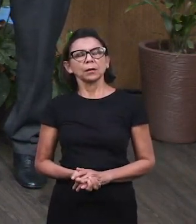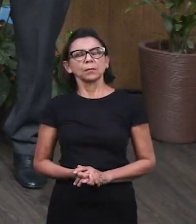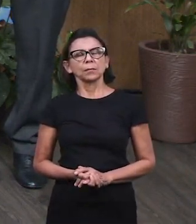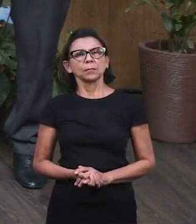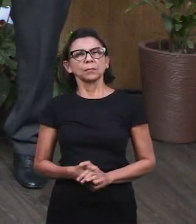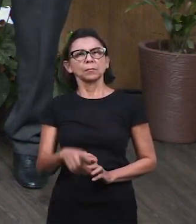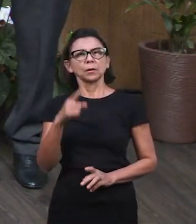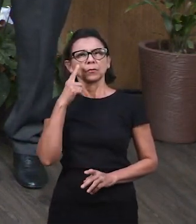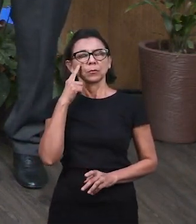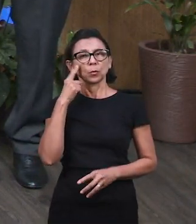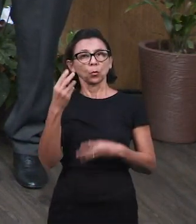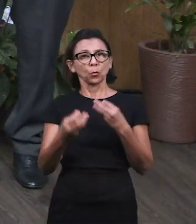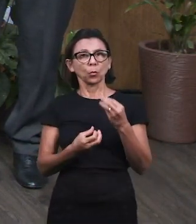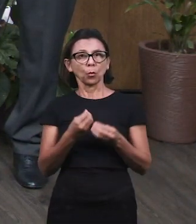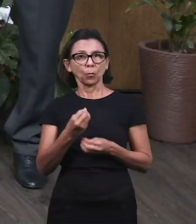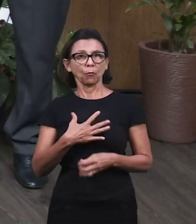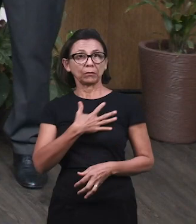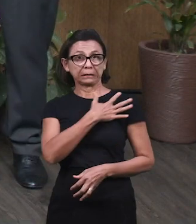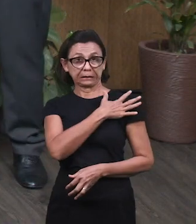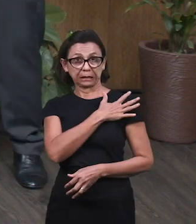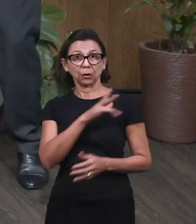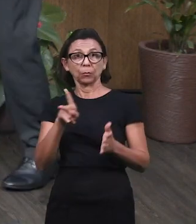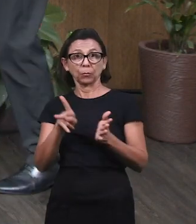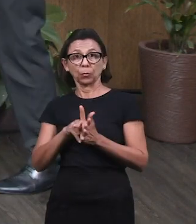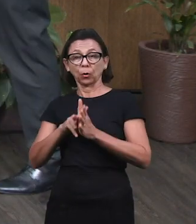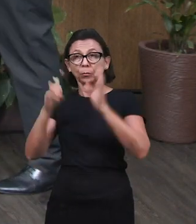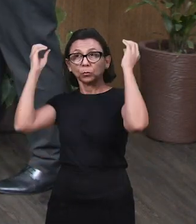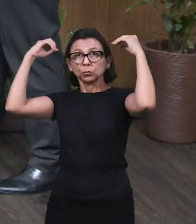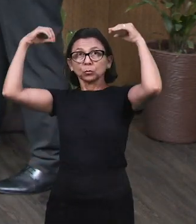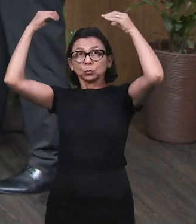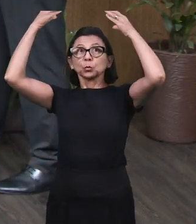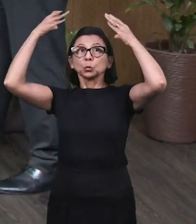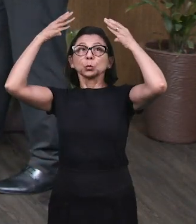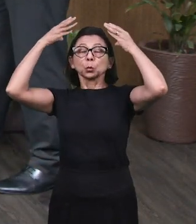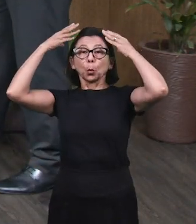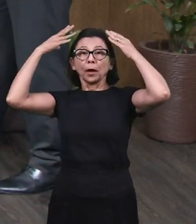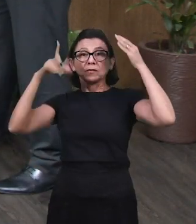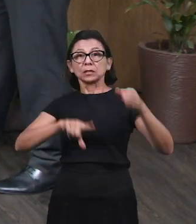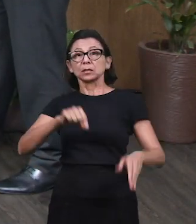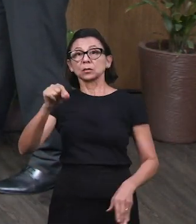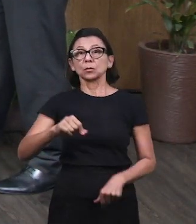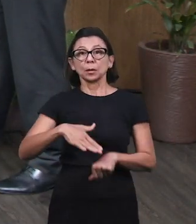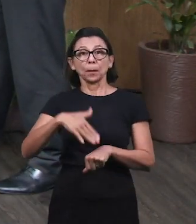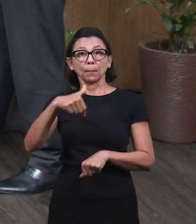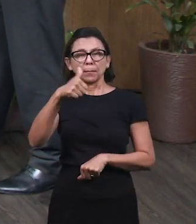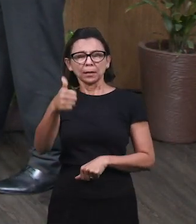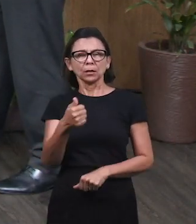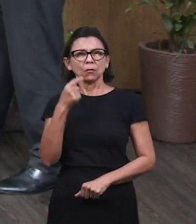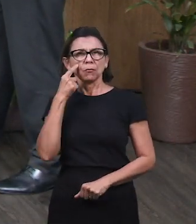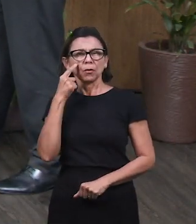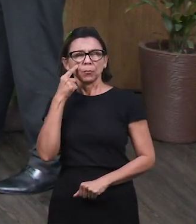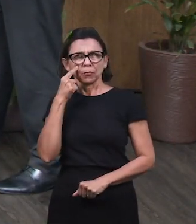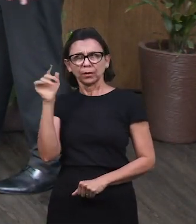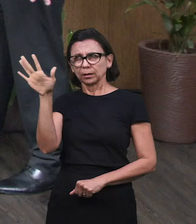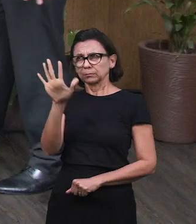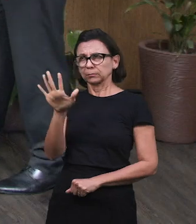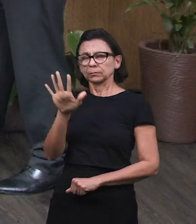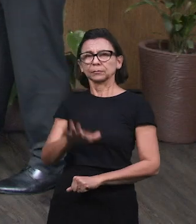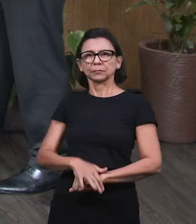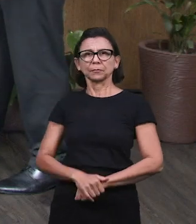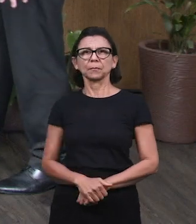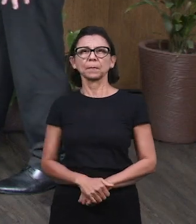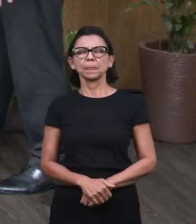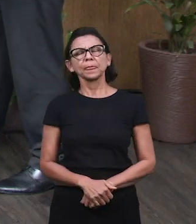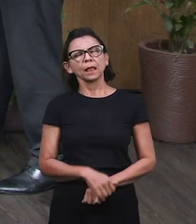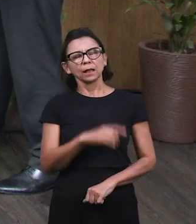allons faire un voyage virtuel jusqu'à Cana de Galilée. Nous pouvons donner ici,